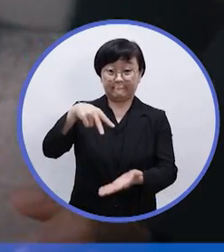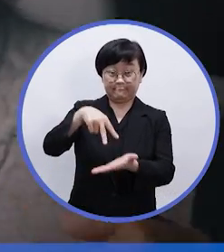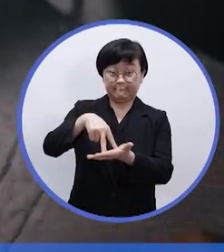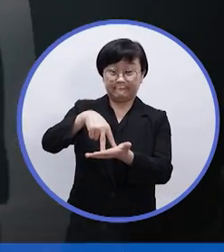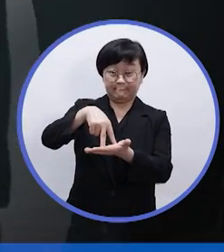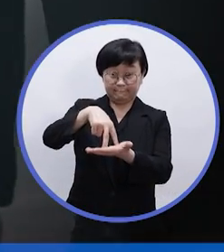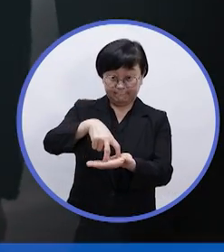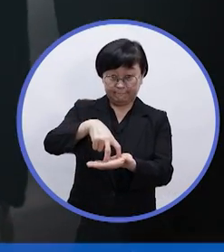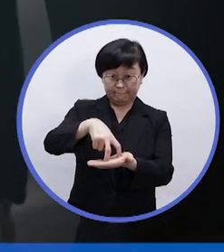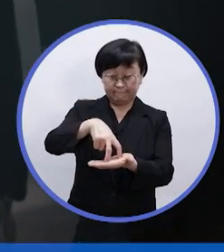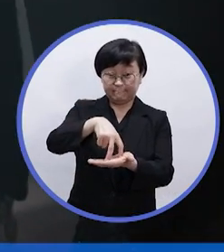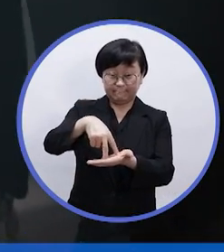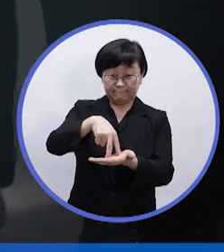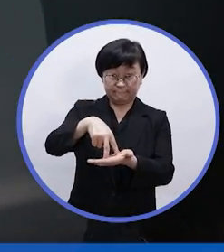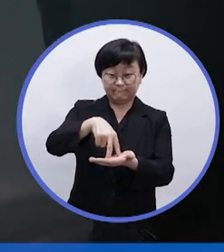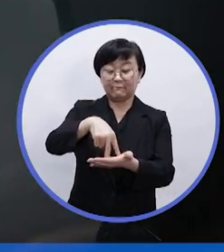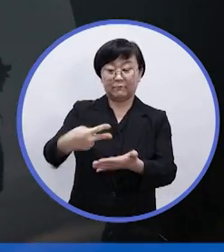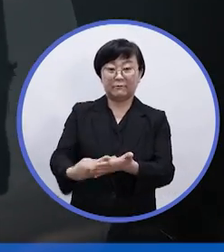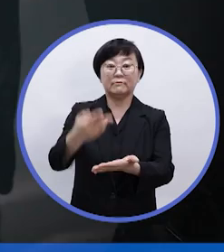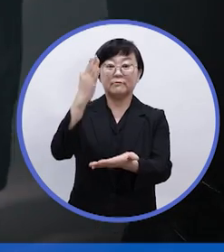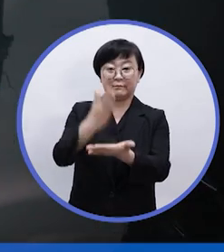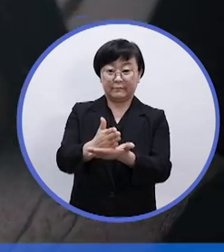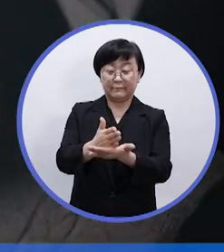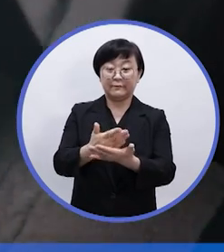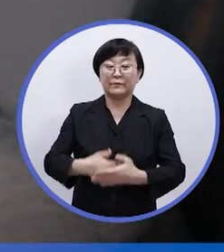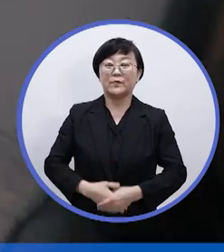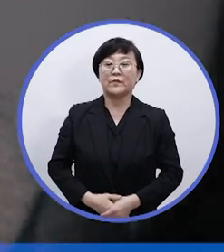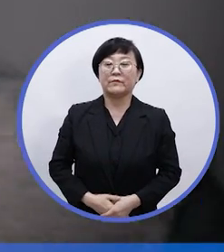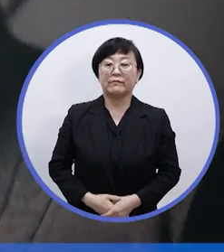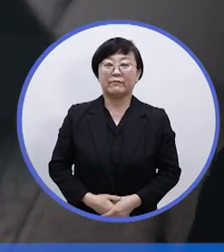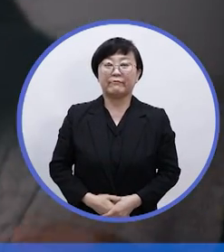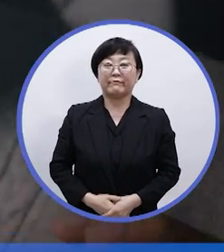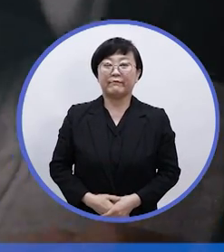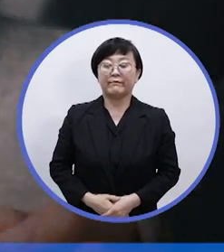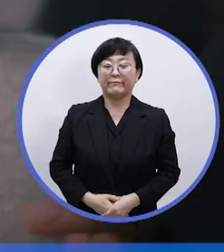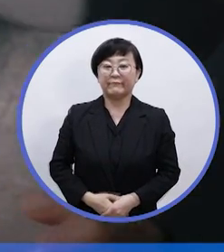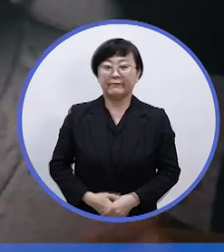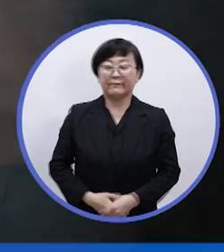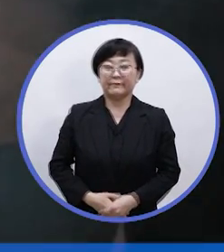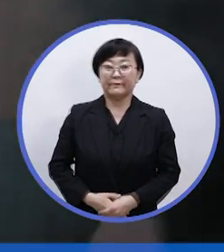무릎을 살짝 굽히고 다리를 벌려 넘어지지 않도록 하세요.